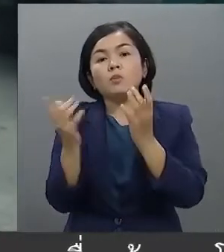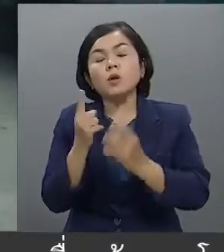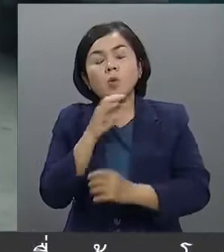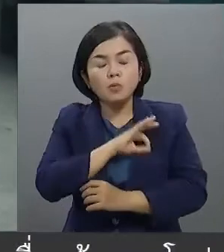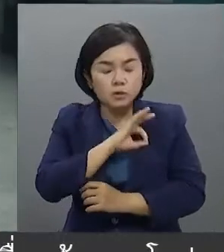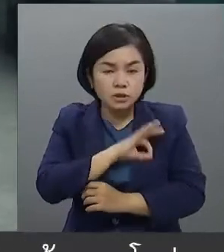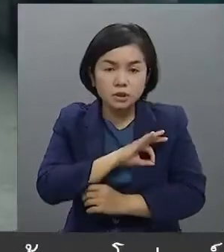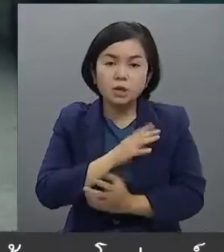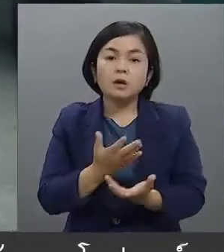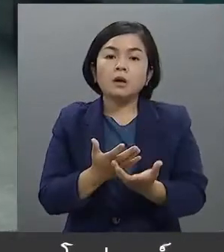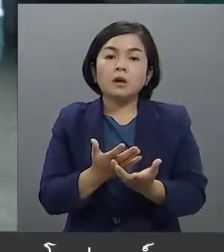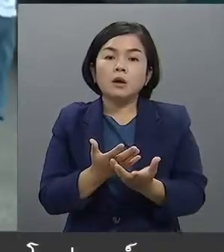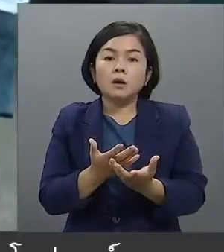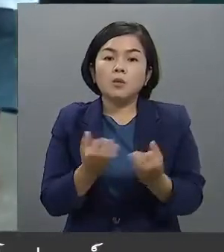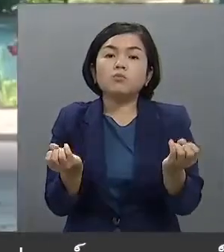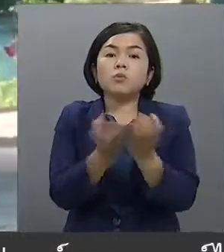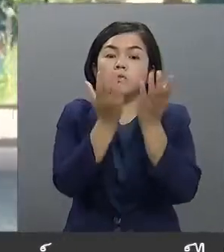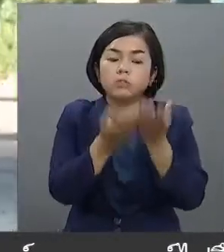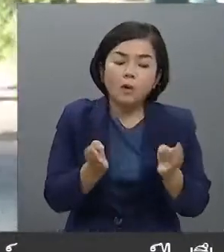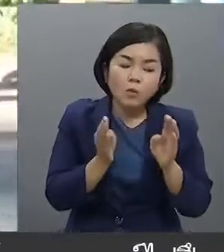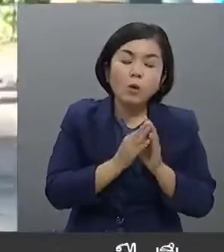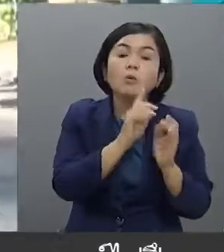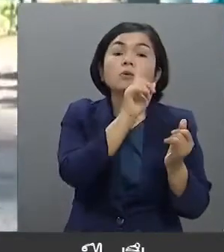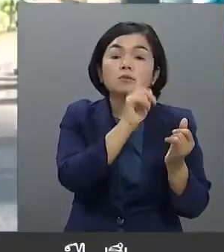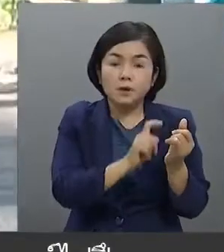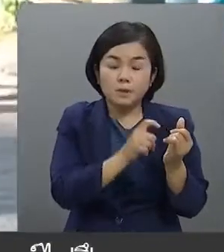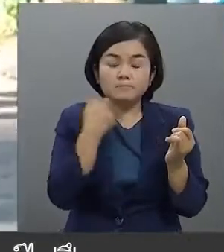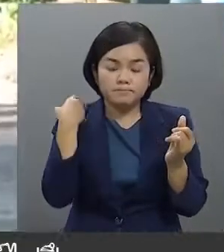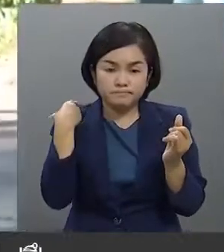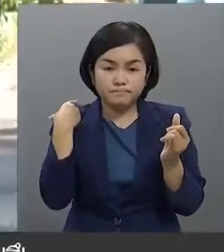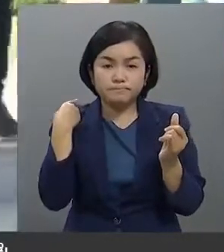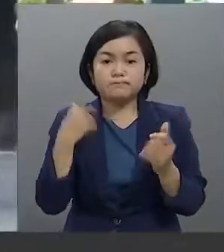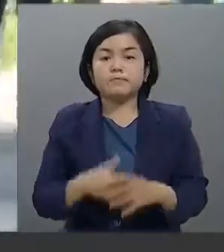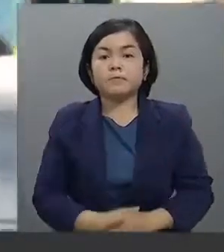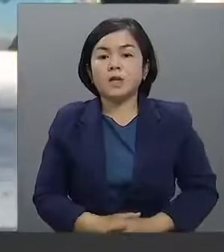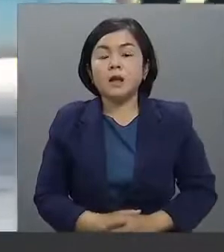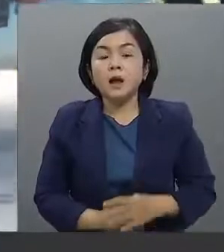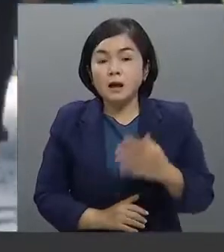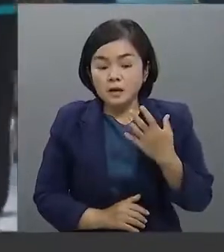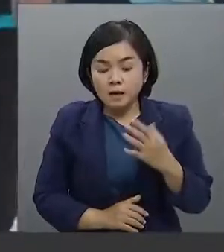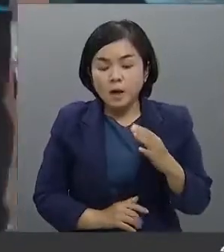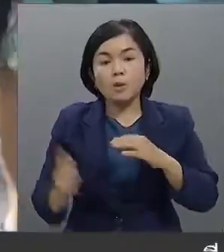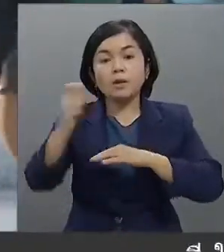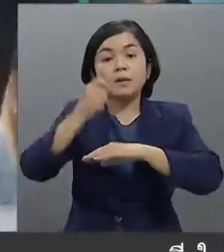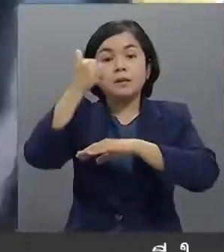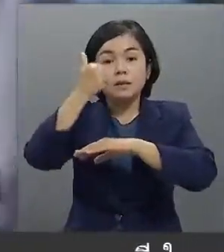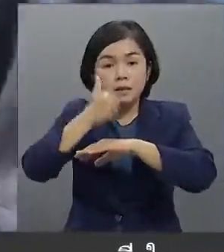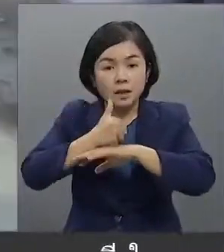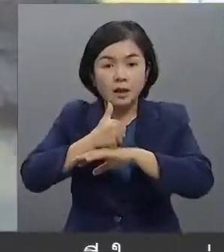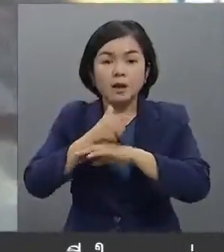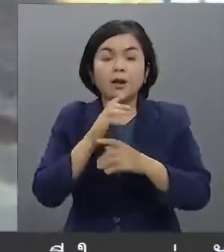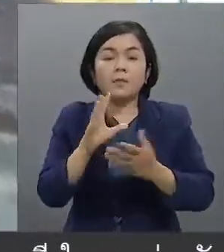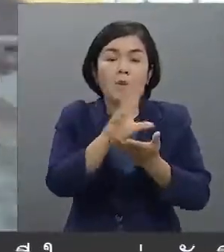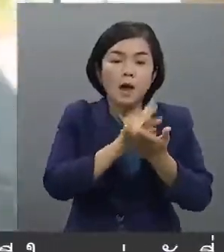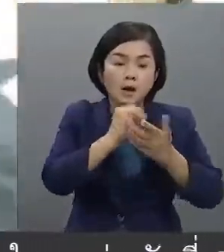ของครอบครัวญาติผู้สูญเสีย นอกจากนี้นะคะทางอธิการบดีผู้บริหารและเจ้าหน้าที่ของทางมหาวิ